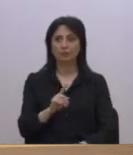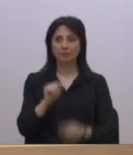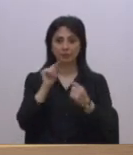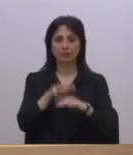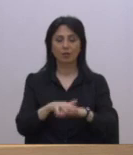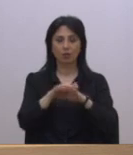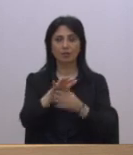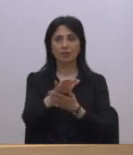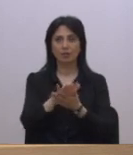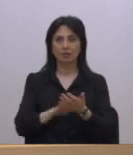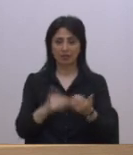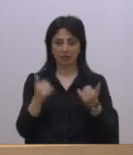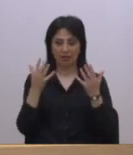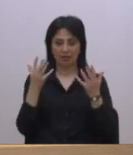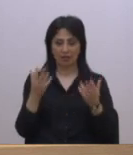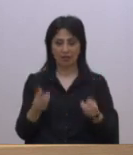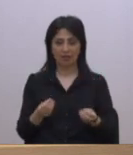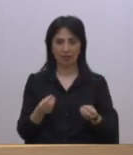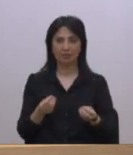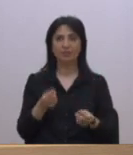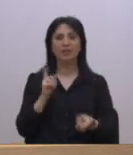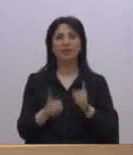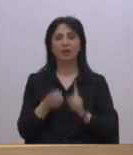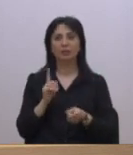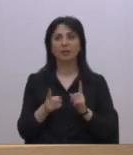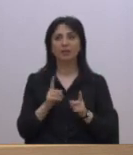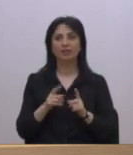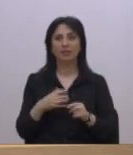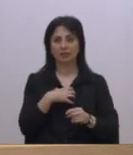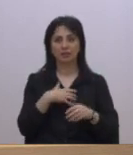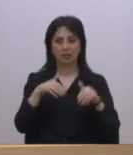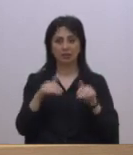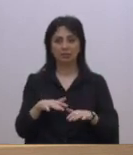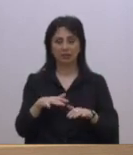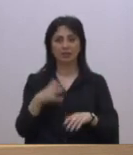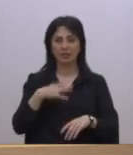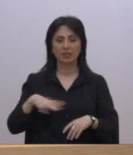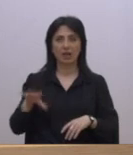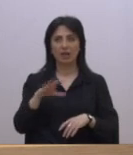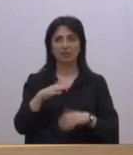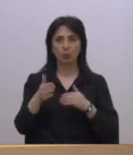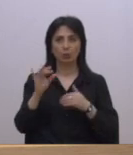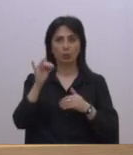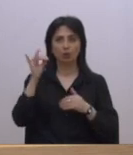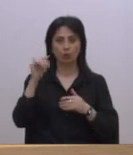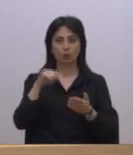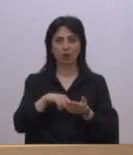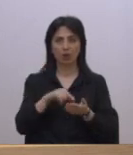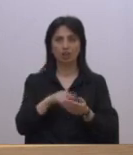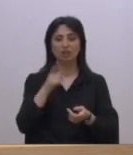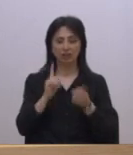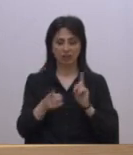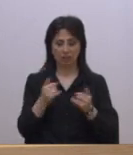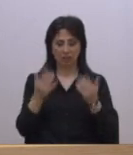პროტესტი გრძელდება. დღევანდელი დღე ნამდვილად გადამწყვეტი დღეა საქართველოს უახლეს ისტორიაში.